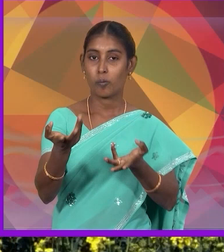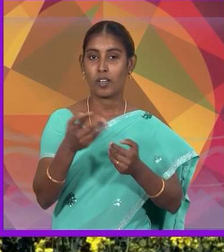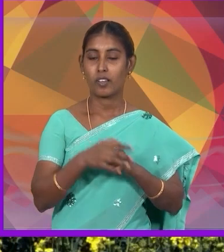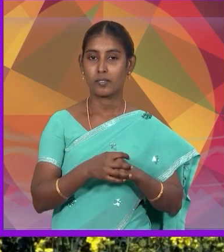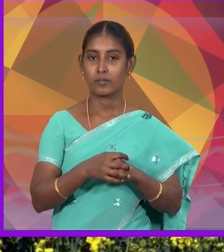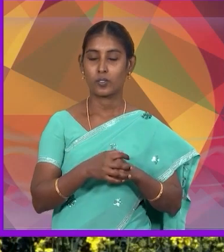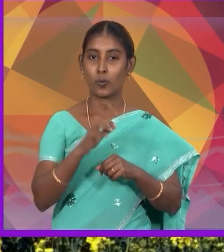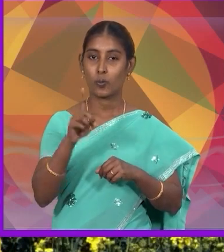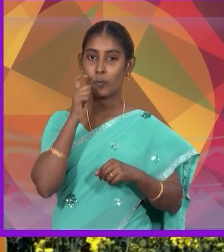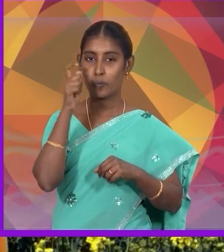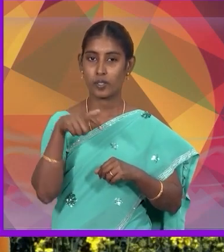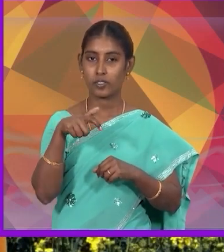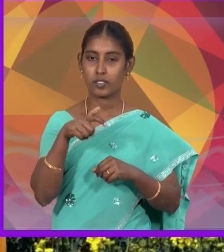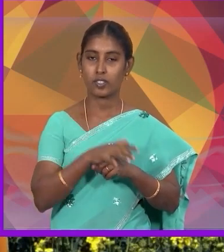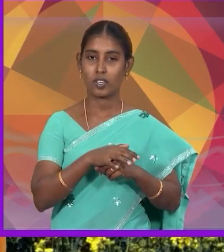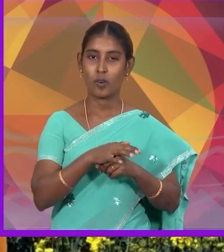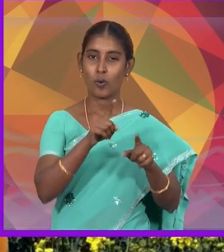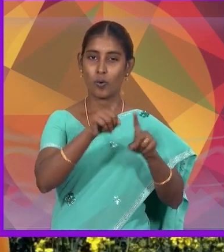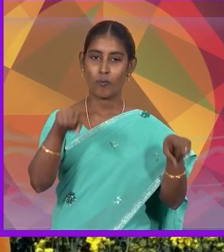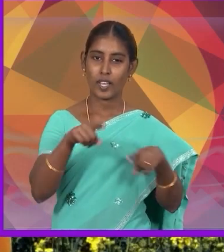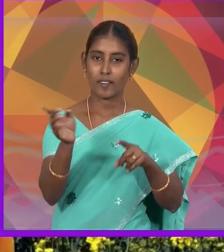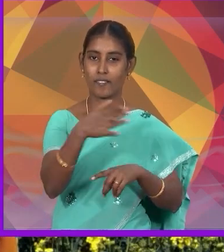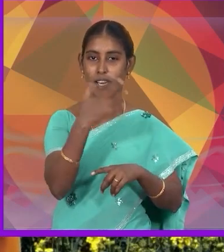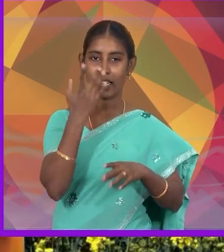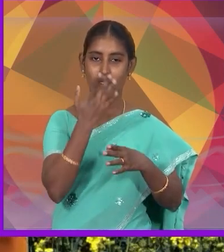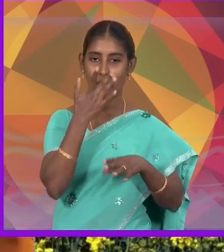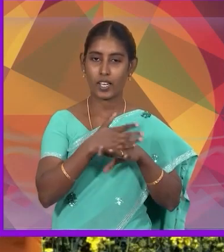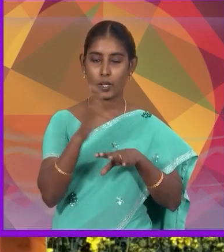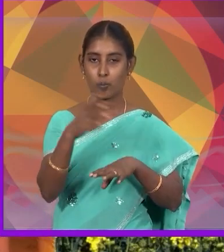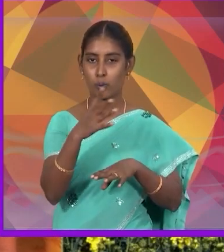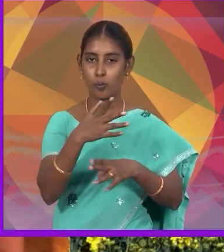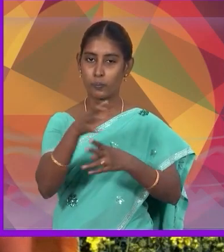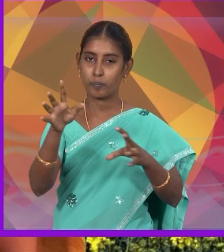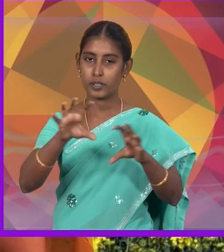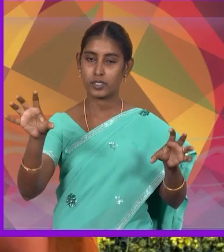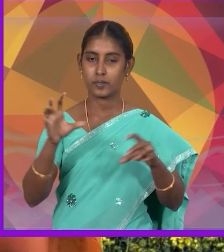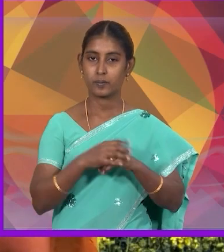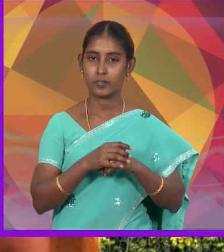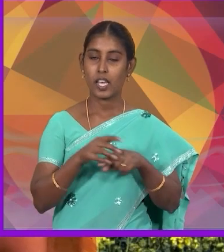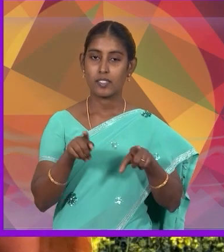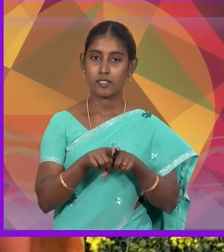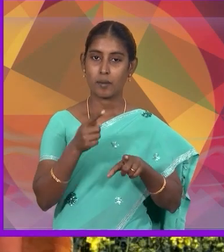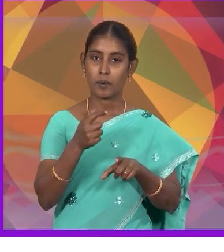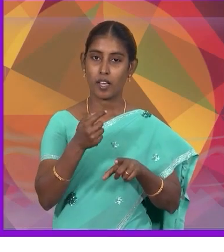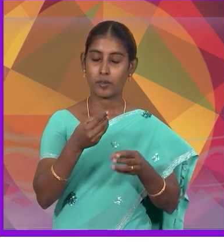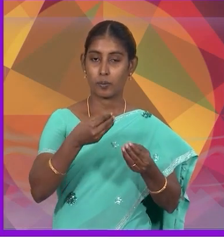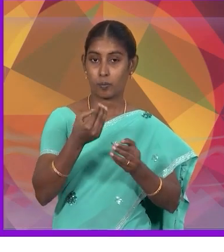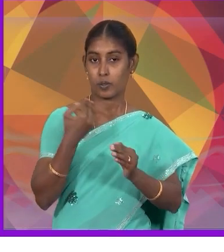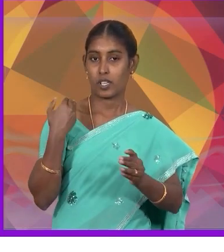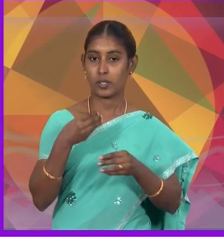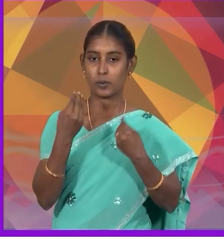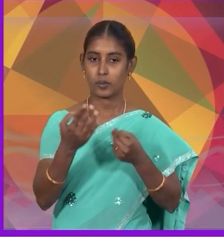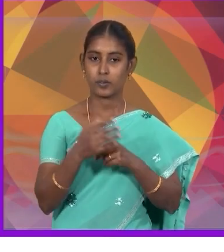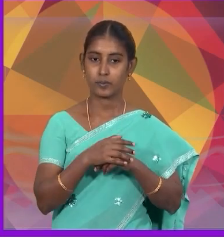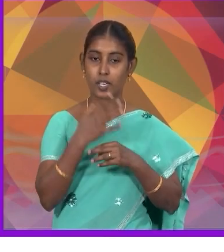அவரு ஒவ்வொரு வயலுக்கும் ஆண்களை வந்து பிரிச்சு விடுவாருங்க. அந்த மாதிரி முன்பணம் கொடுத்து ஆளை கூப்பிடுறாங்க. பால்